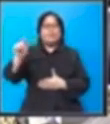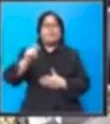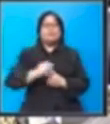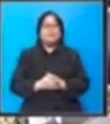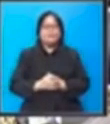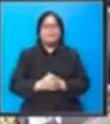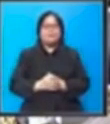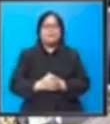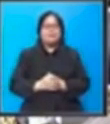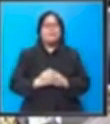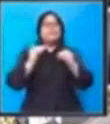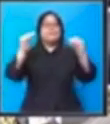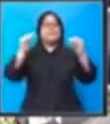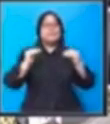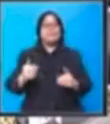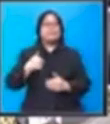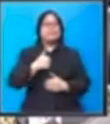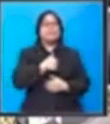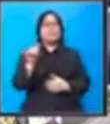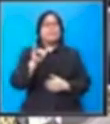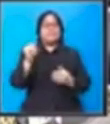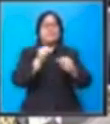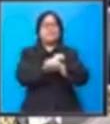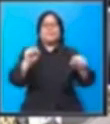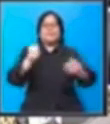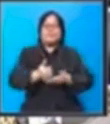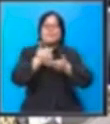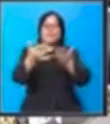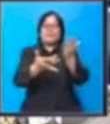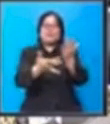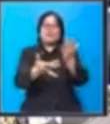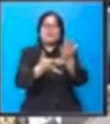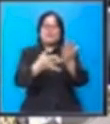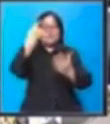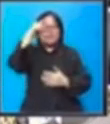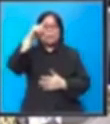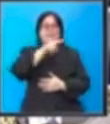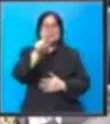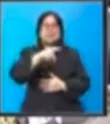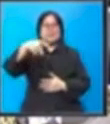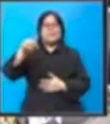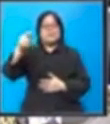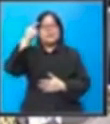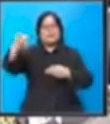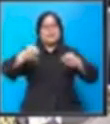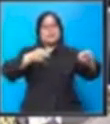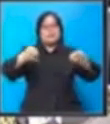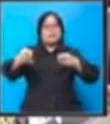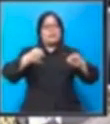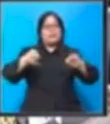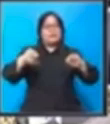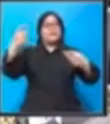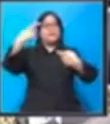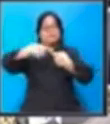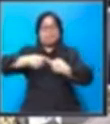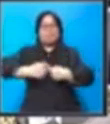ekonomi. Di samping itu, kita juga menyediakan bantuan teknikal kepada ZPT khususnya dalam pengurusan